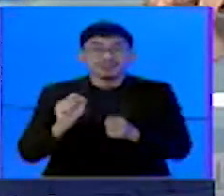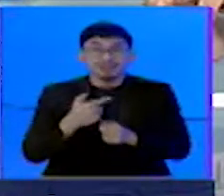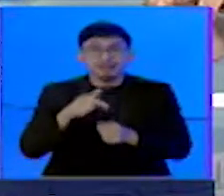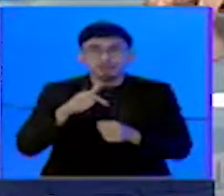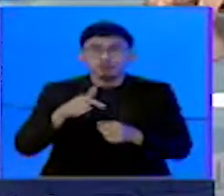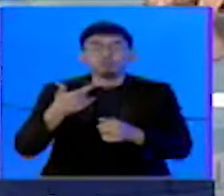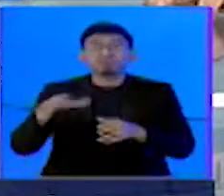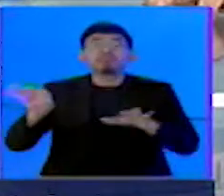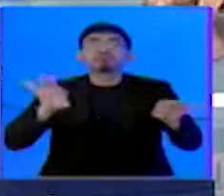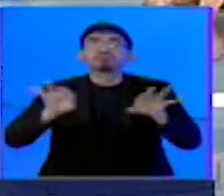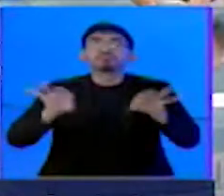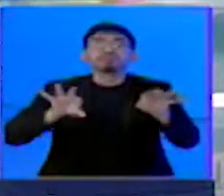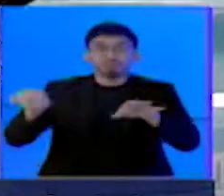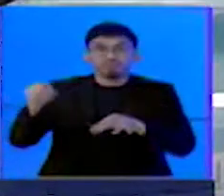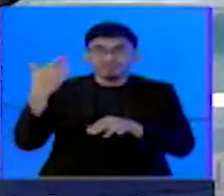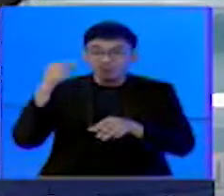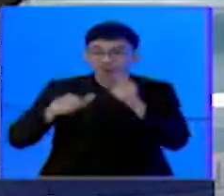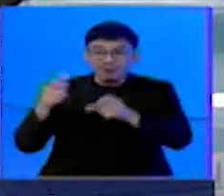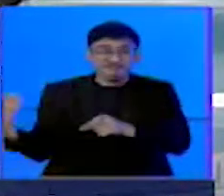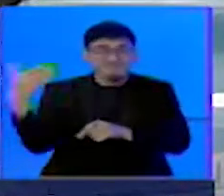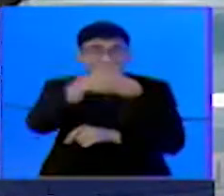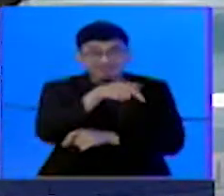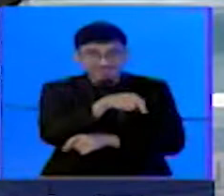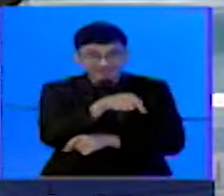akan dilakukan terhadap mereka yang akan berkunjung ke Puncak.